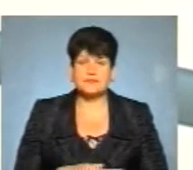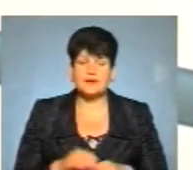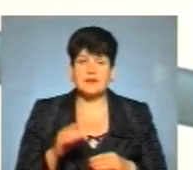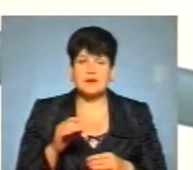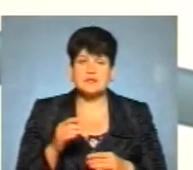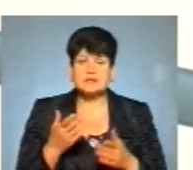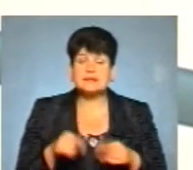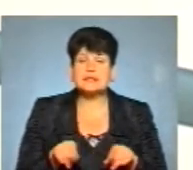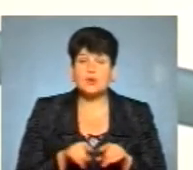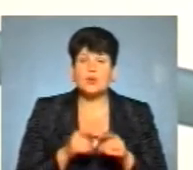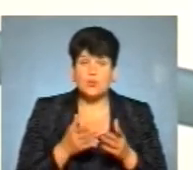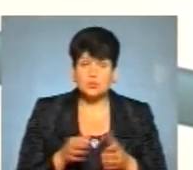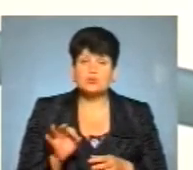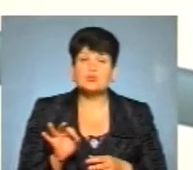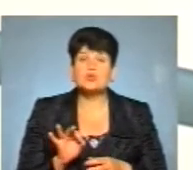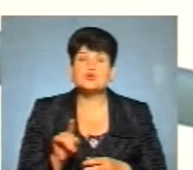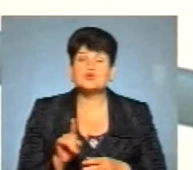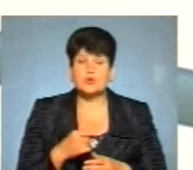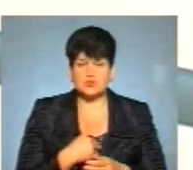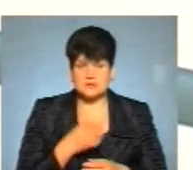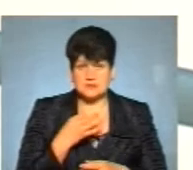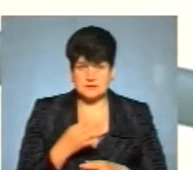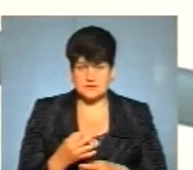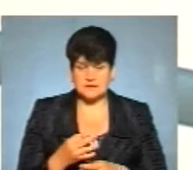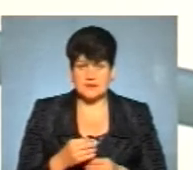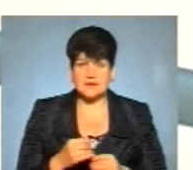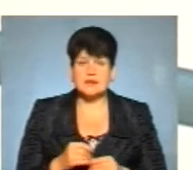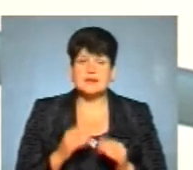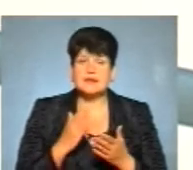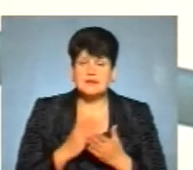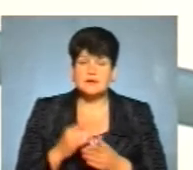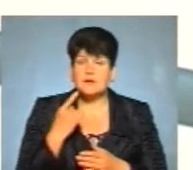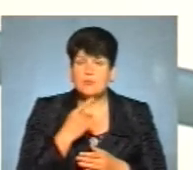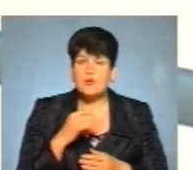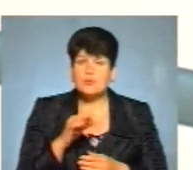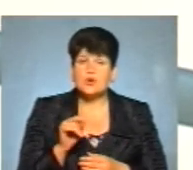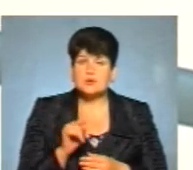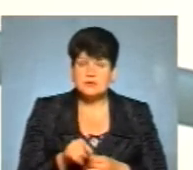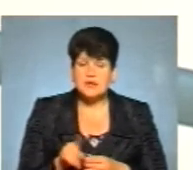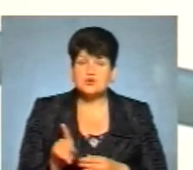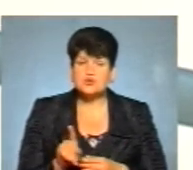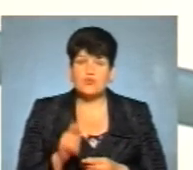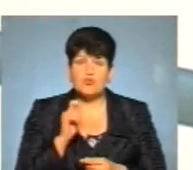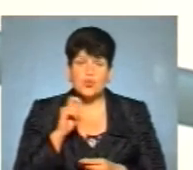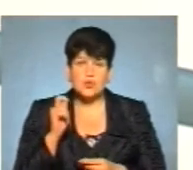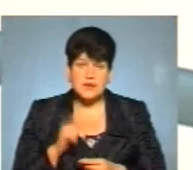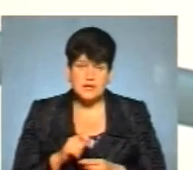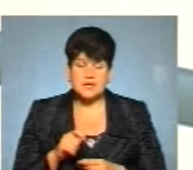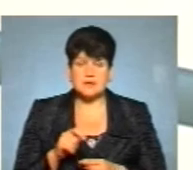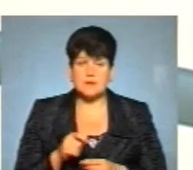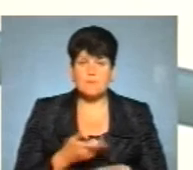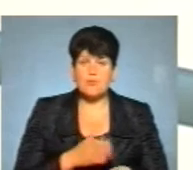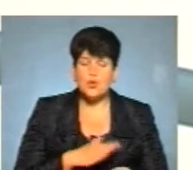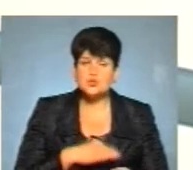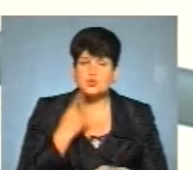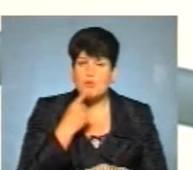респонденти. Так от, про що я хочу сказати. Йдеться про те, що в Україні польською мовою ми